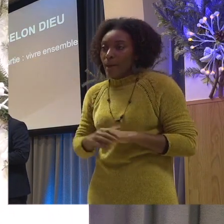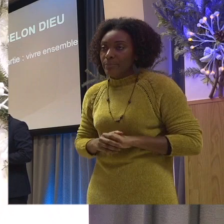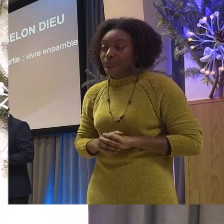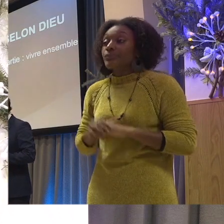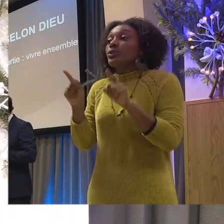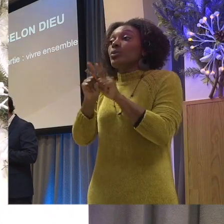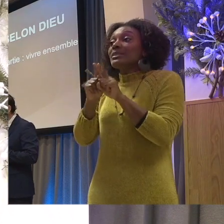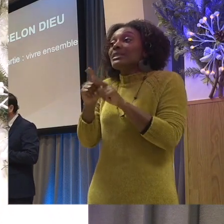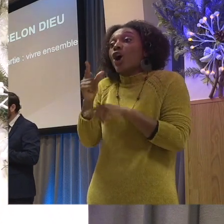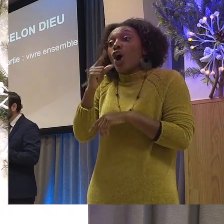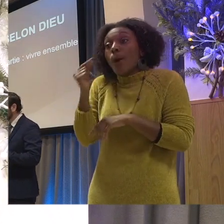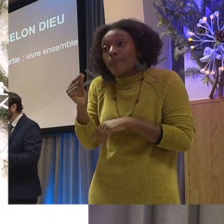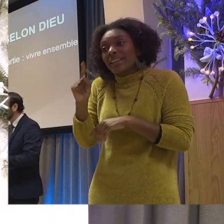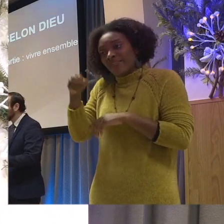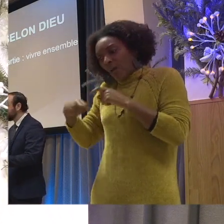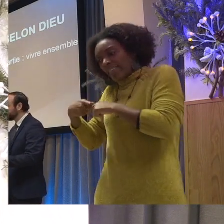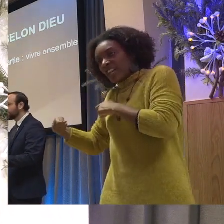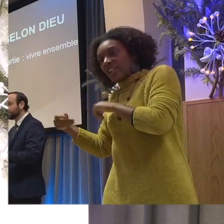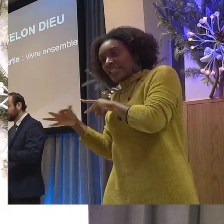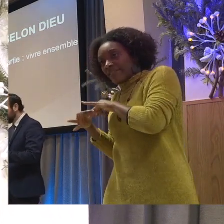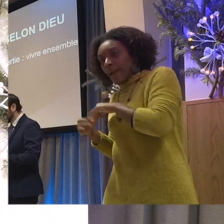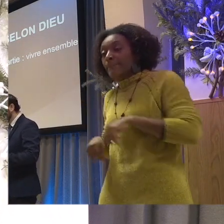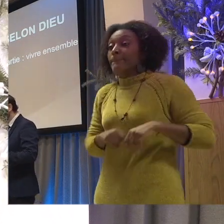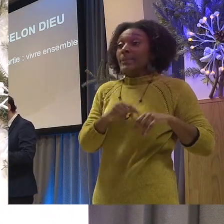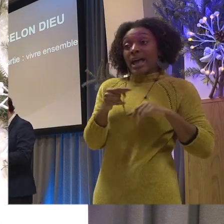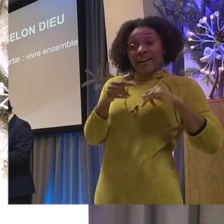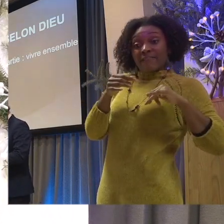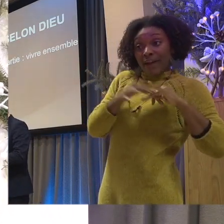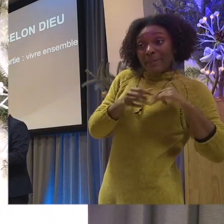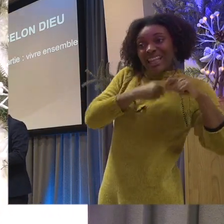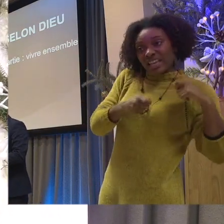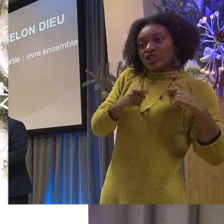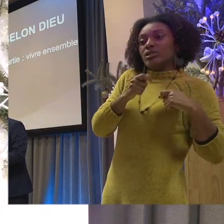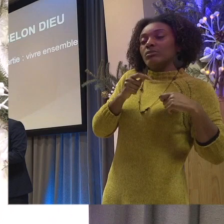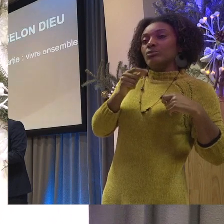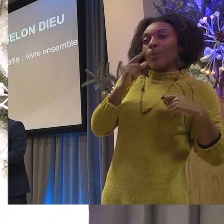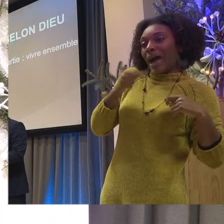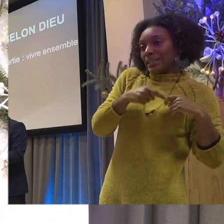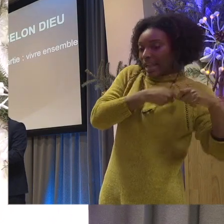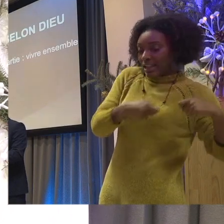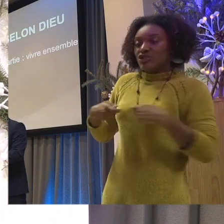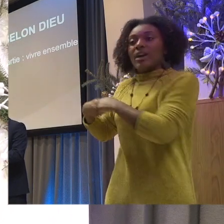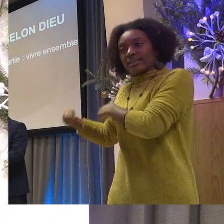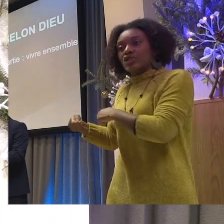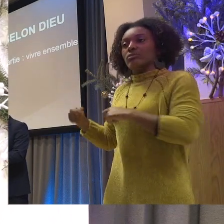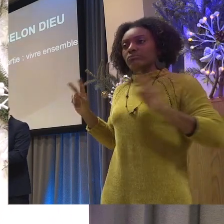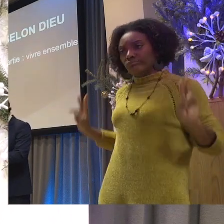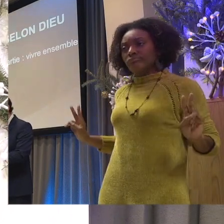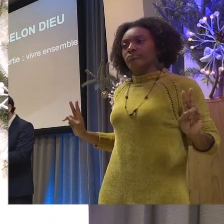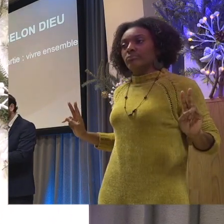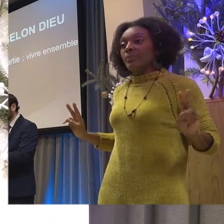mari doit s'attacher à sa femme et que chaque femme doit s'attacher à son mari. Et que